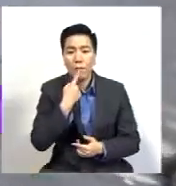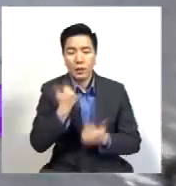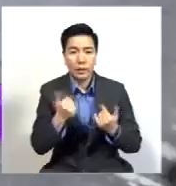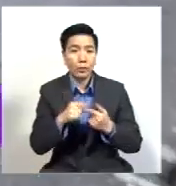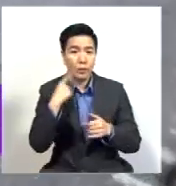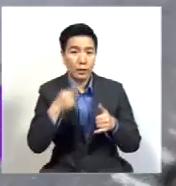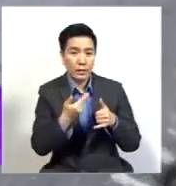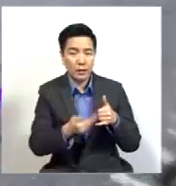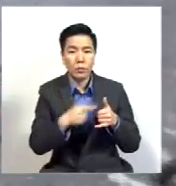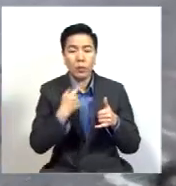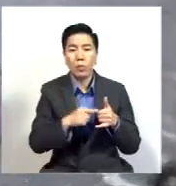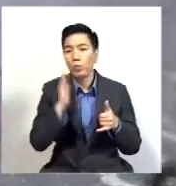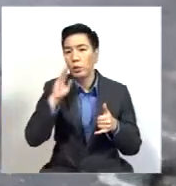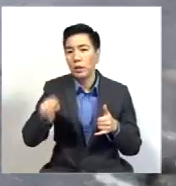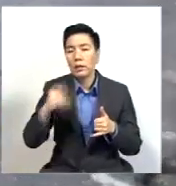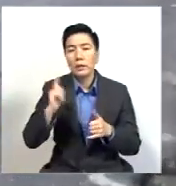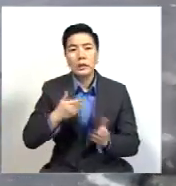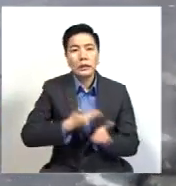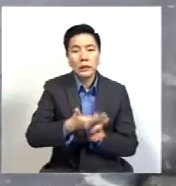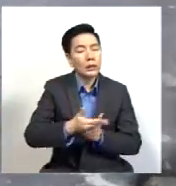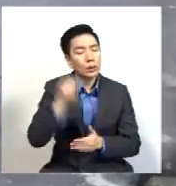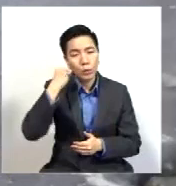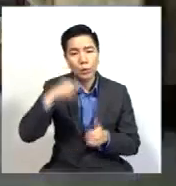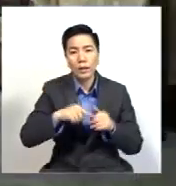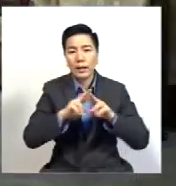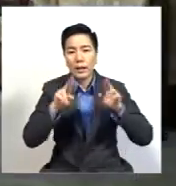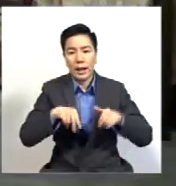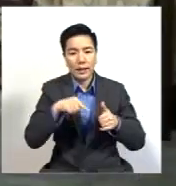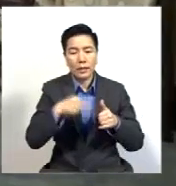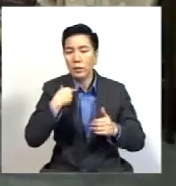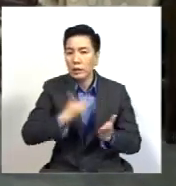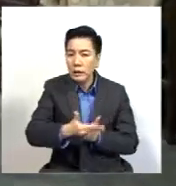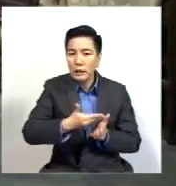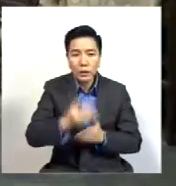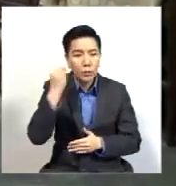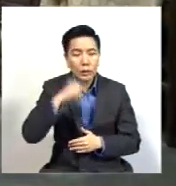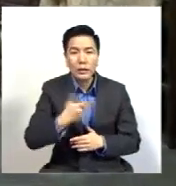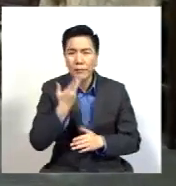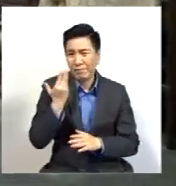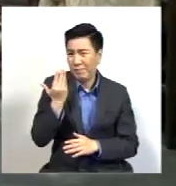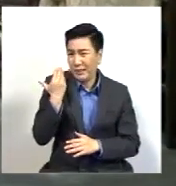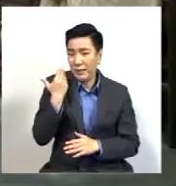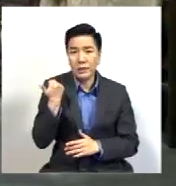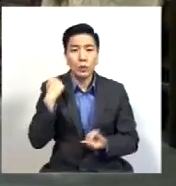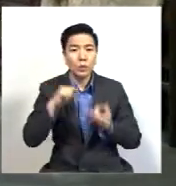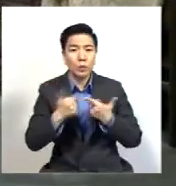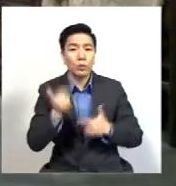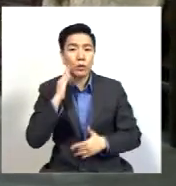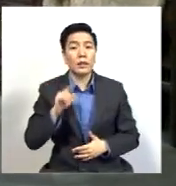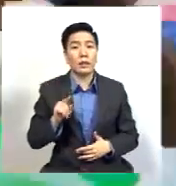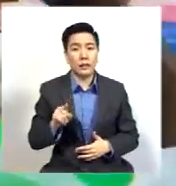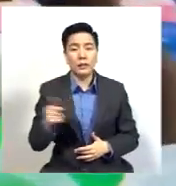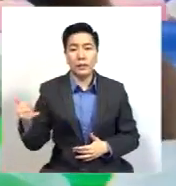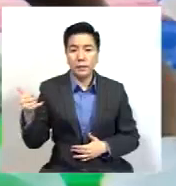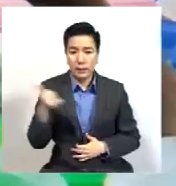าคุณประสิทธิชัยเนี่ยเป็นลูกค้าแทบประจำของร้านข้าวมันไก่ร้านนี้เลยแล้วก็ไม่กี่วันที่ผ่านมาเนี่ยนายประสิทธิชั